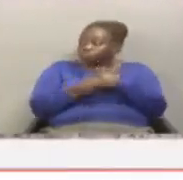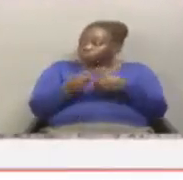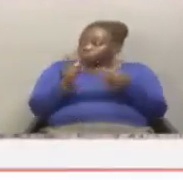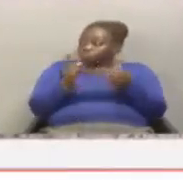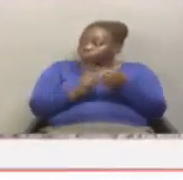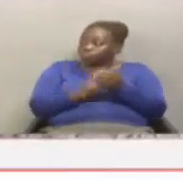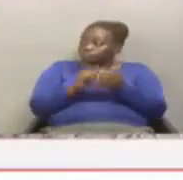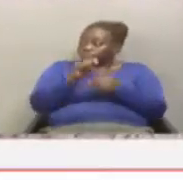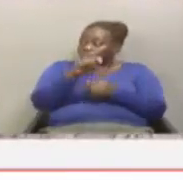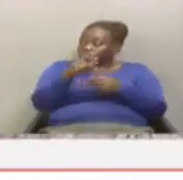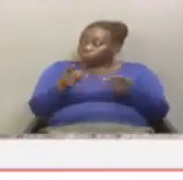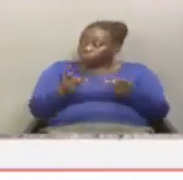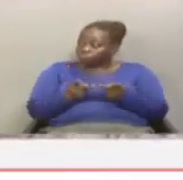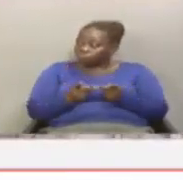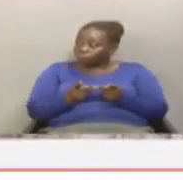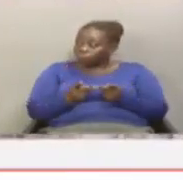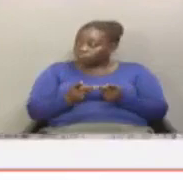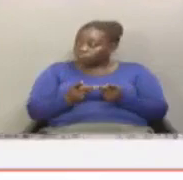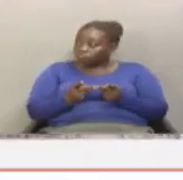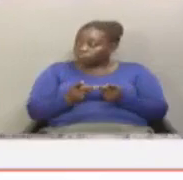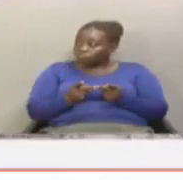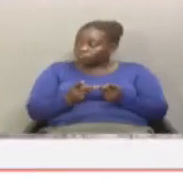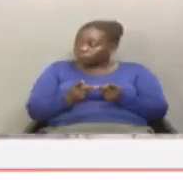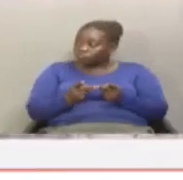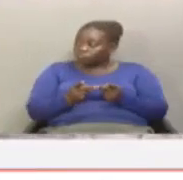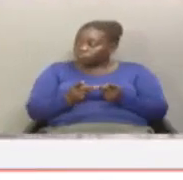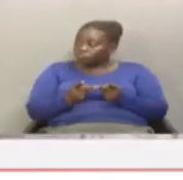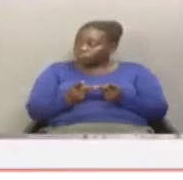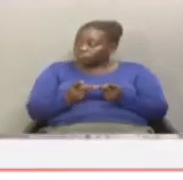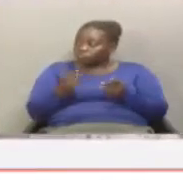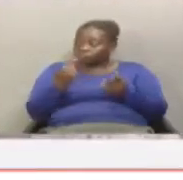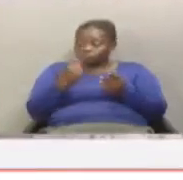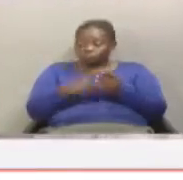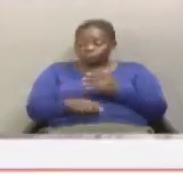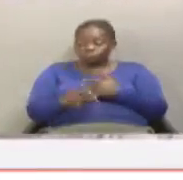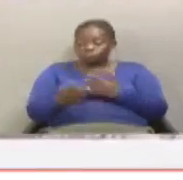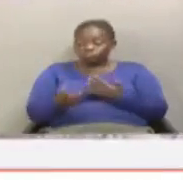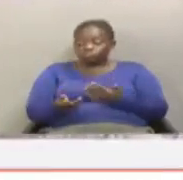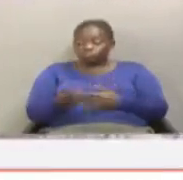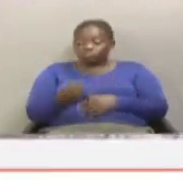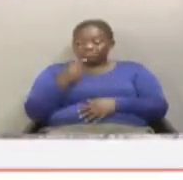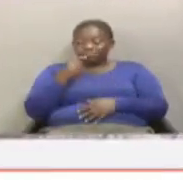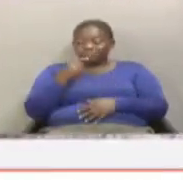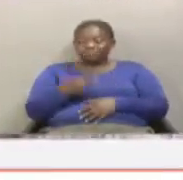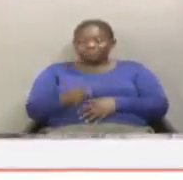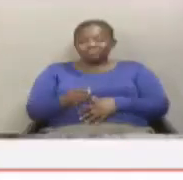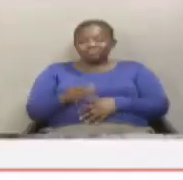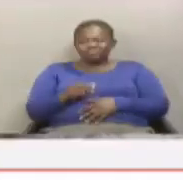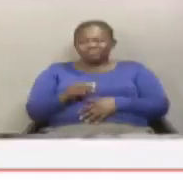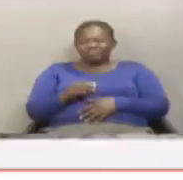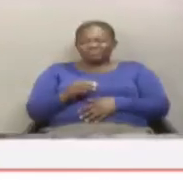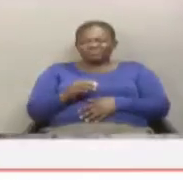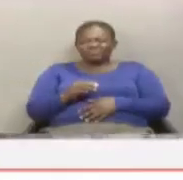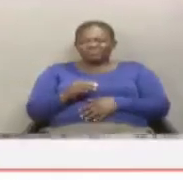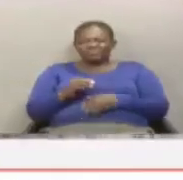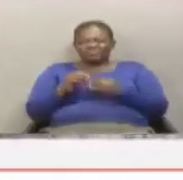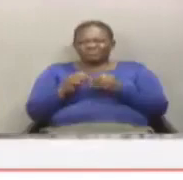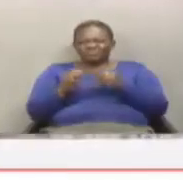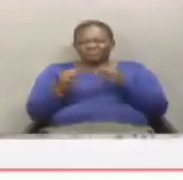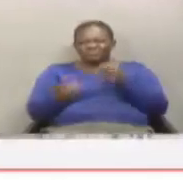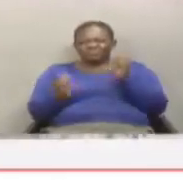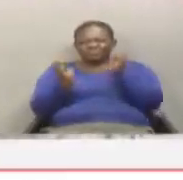nfuna walala ndeke kutuuga ngamba nga bulisantako nangamba omwana gwenatuma nangamba nja